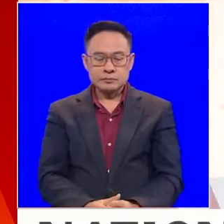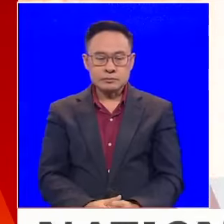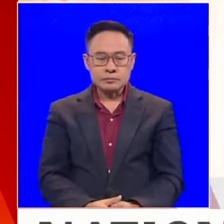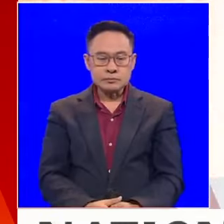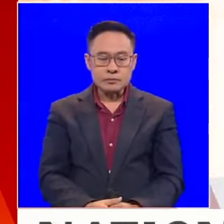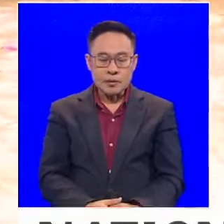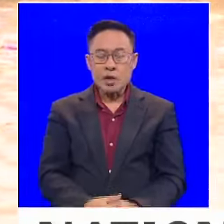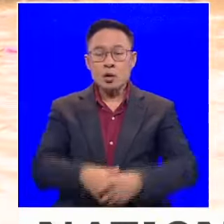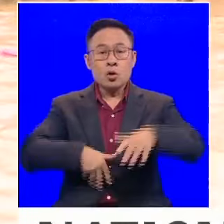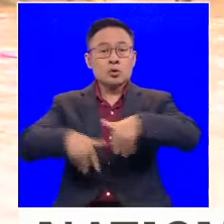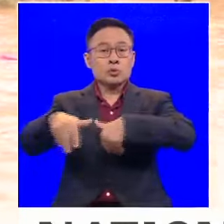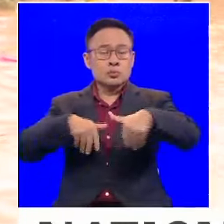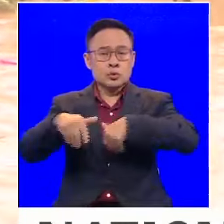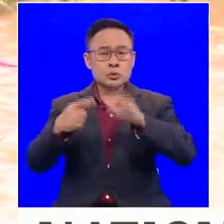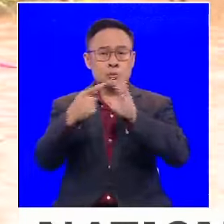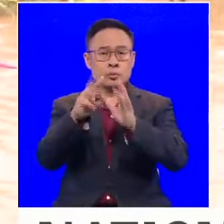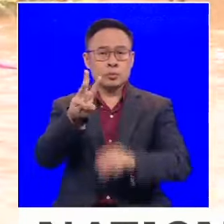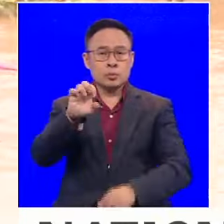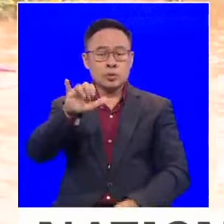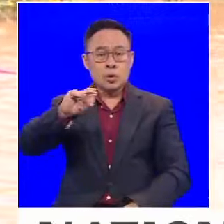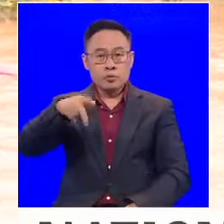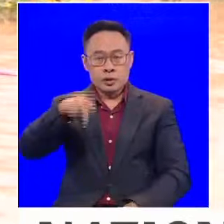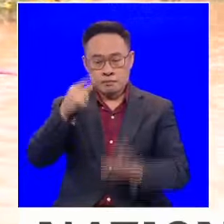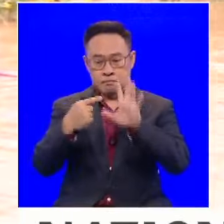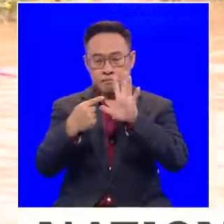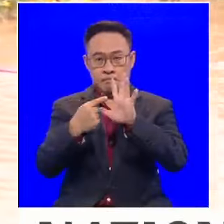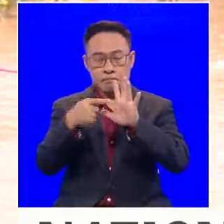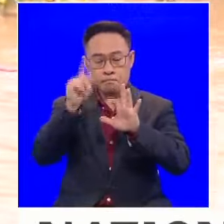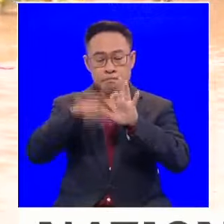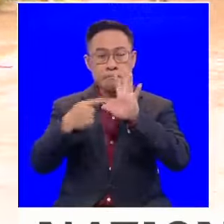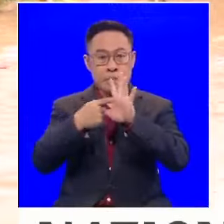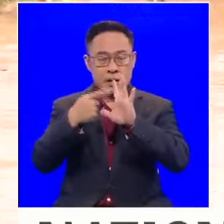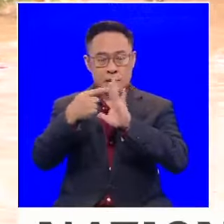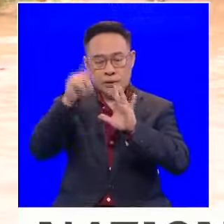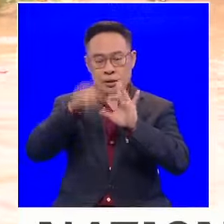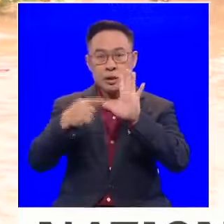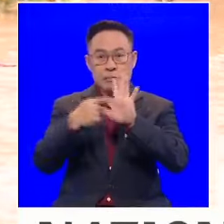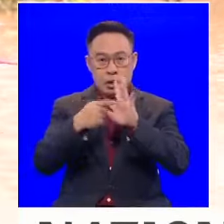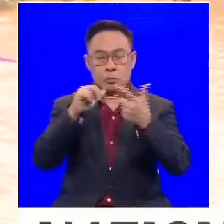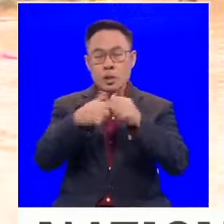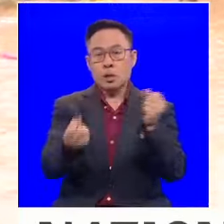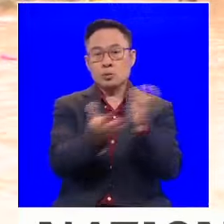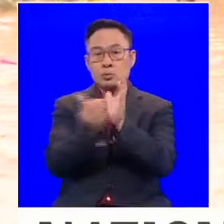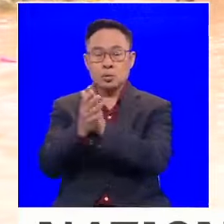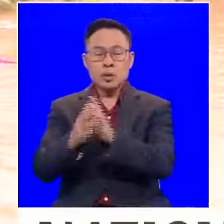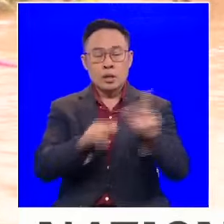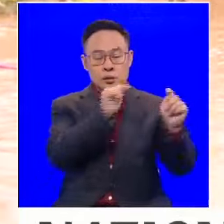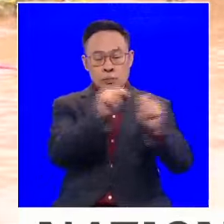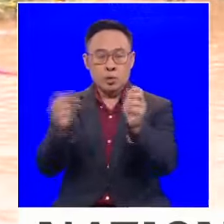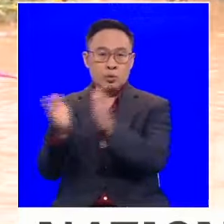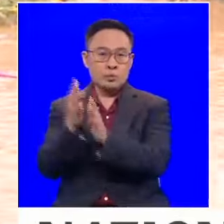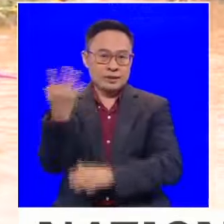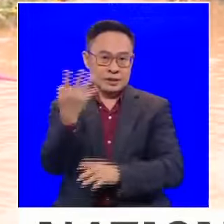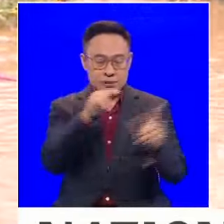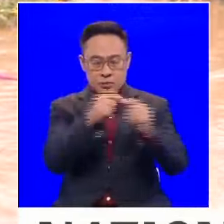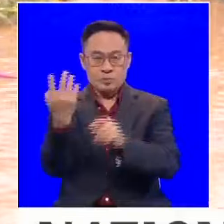สำหรับพื้นที่อำเภอเวียงป่าเป้าเนี่ยต้องบอกว่าได้รับผลกระทบจากน้ำท่วมแล้วก็น้ำป่าไหลหลากนั้นรวมทั้งหมด4ตำบลด้วยกันนะคะก็คือ